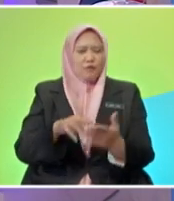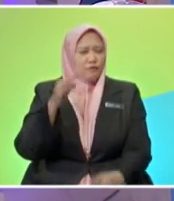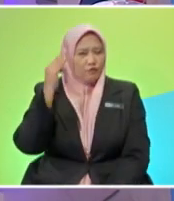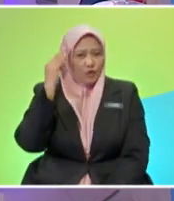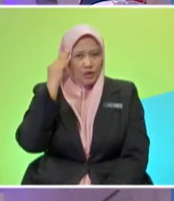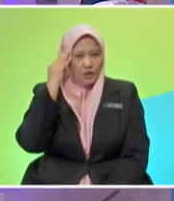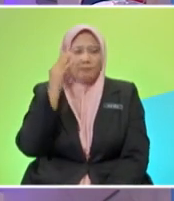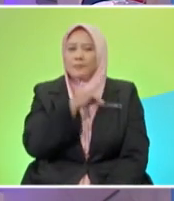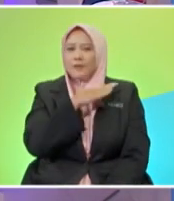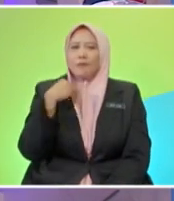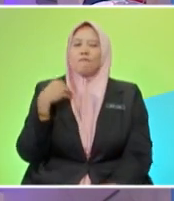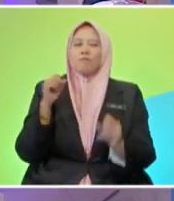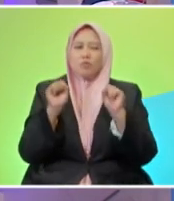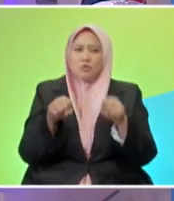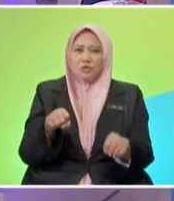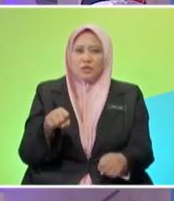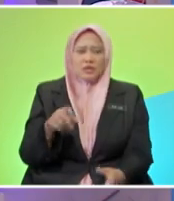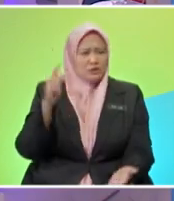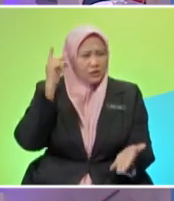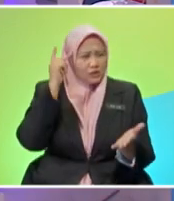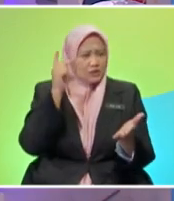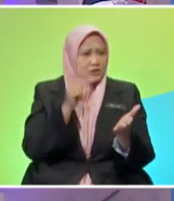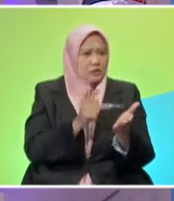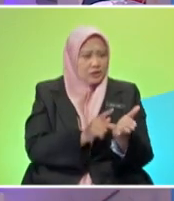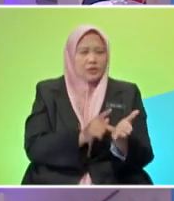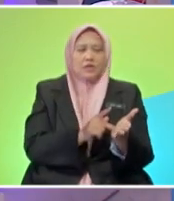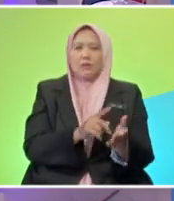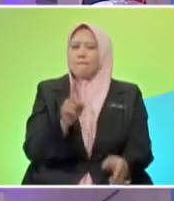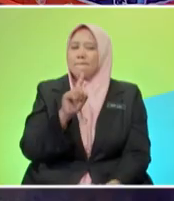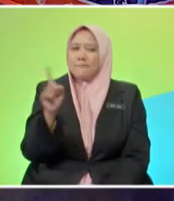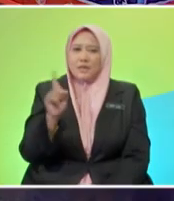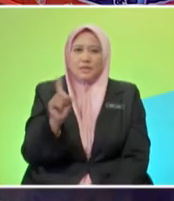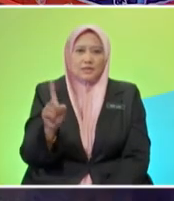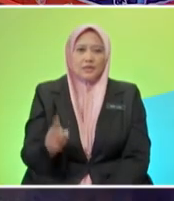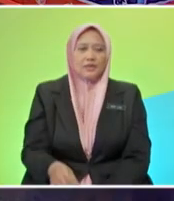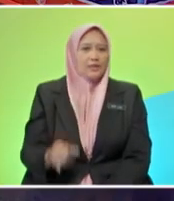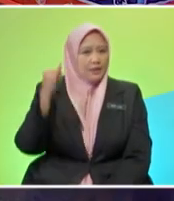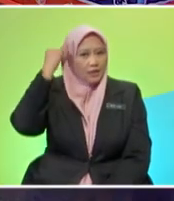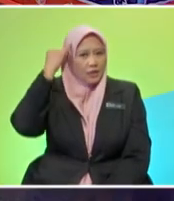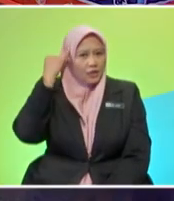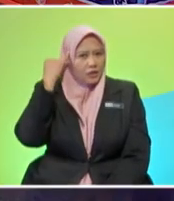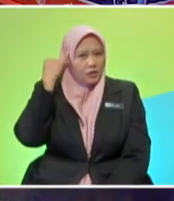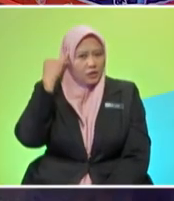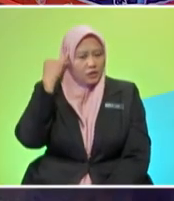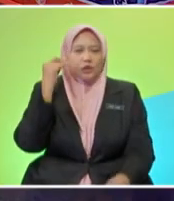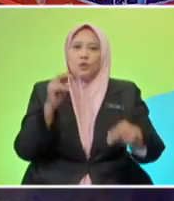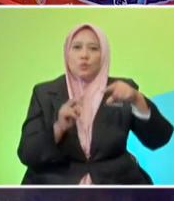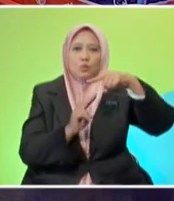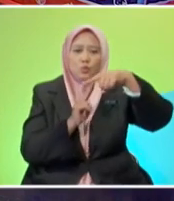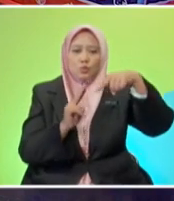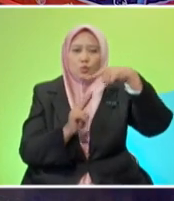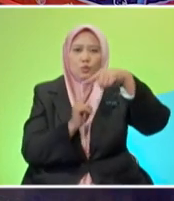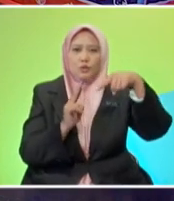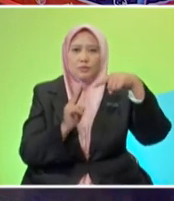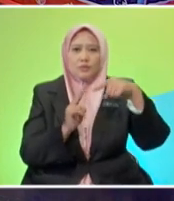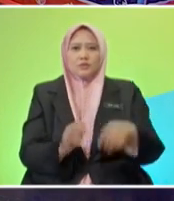boleh mengenal pasti idea utama. Macam mana nak kenal pasti itu? Nisa tahu. Macam mana, cikgu? Kalau